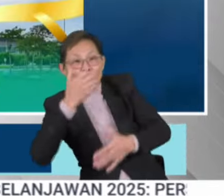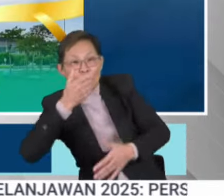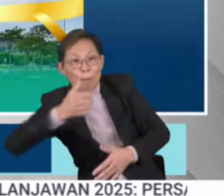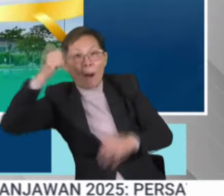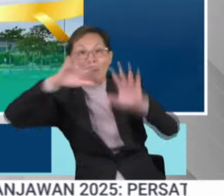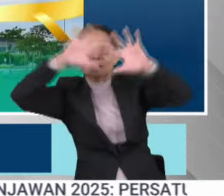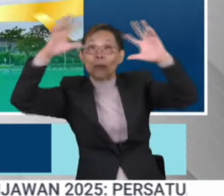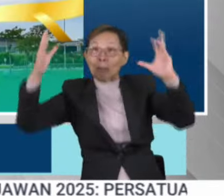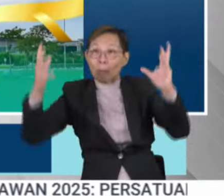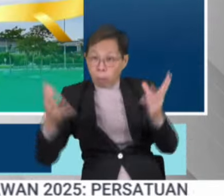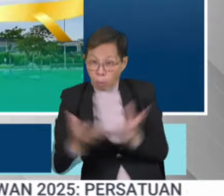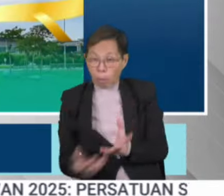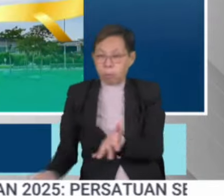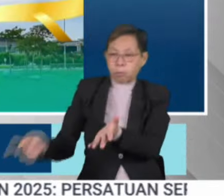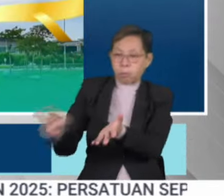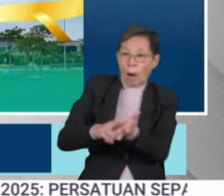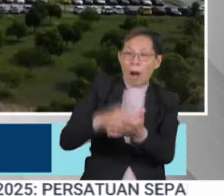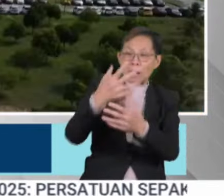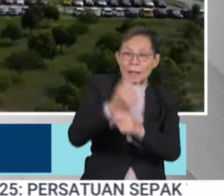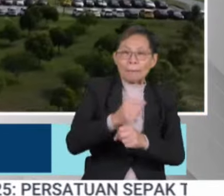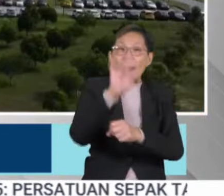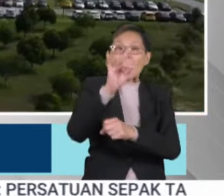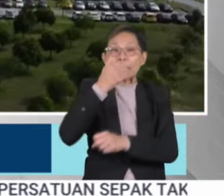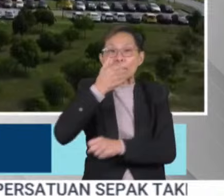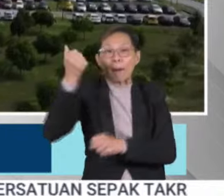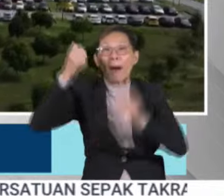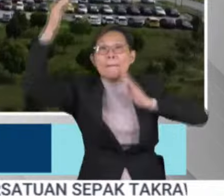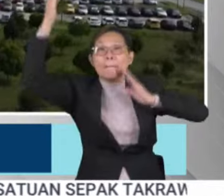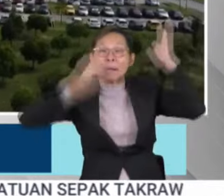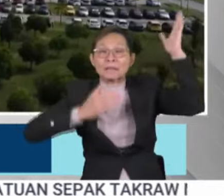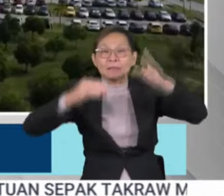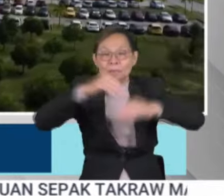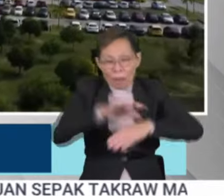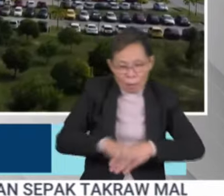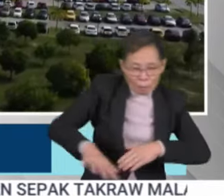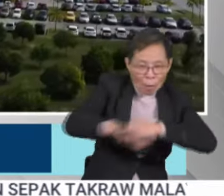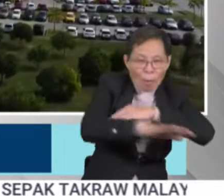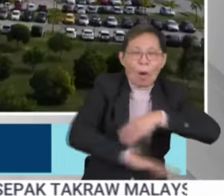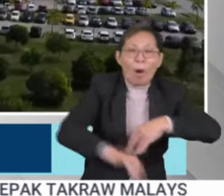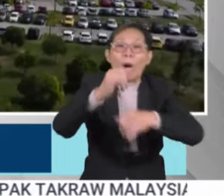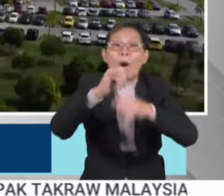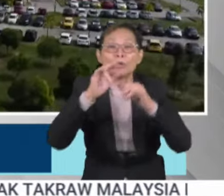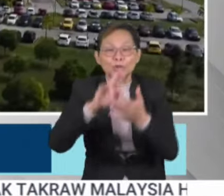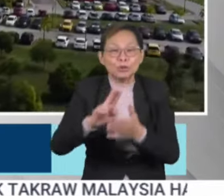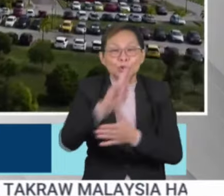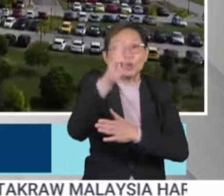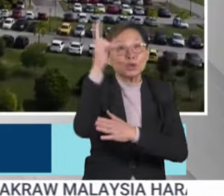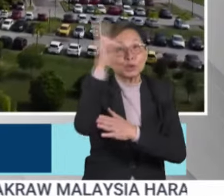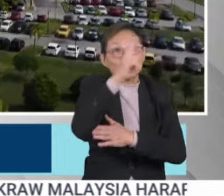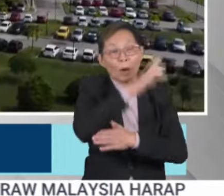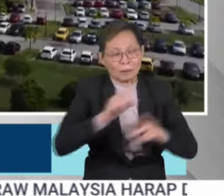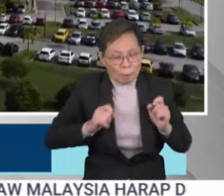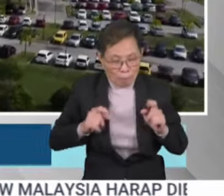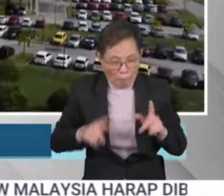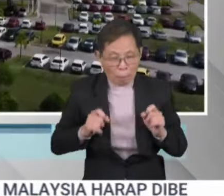di dunia. Malah catat kedudukan ke-8 terbaik di Malaysia dalam kalangan institusi awam dan swasta.